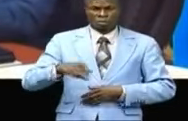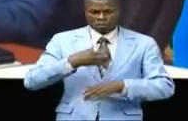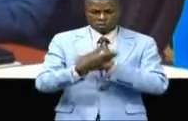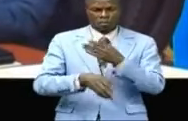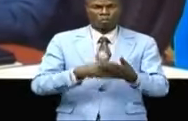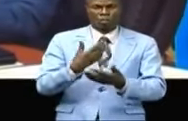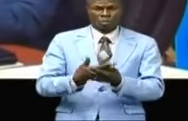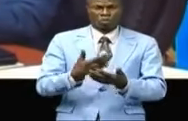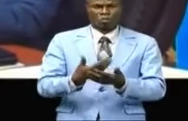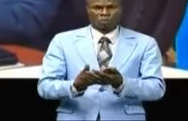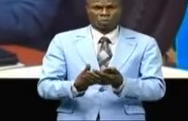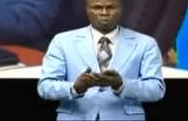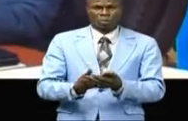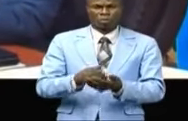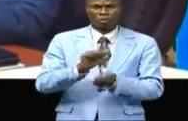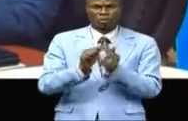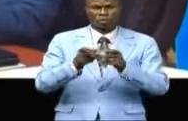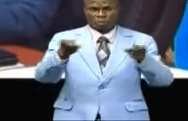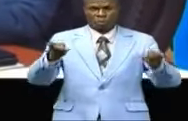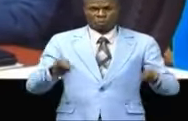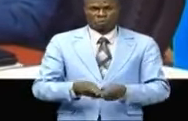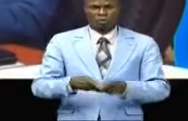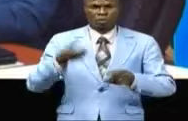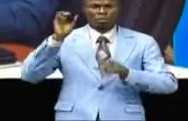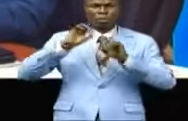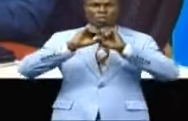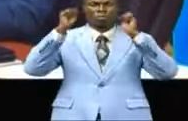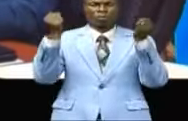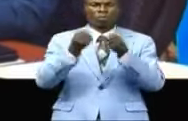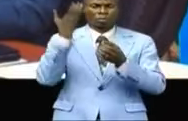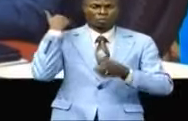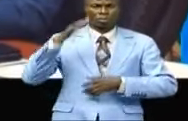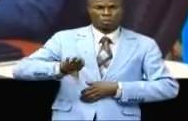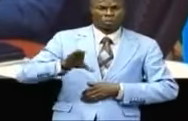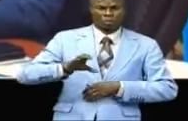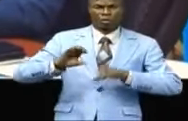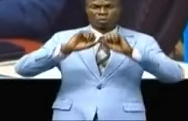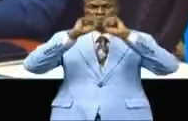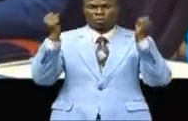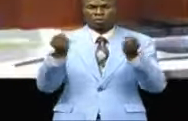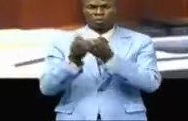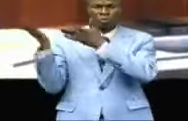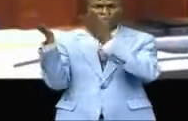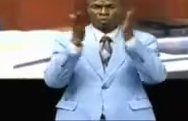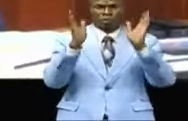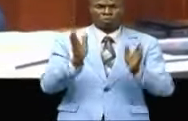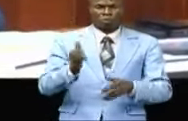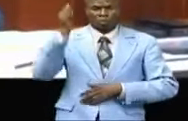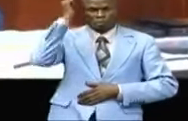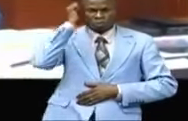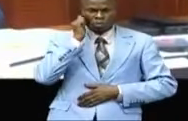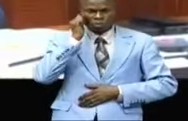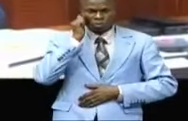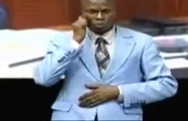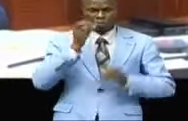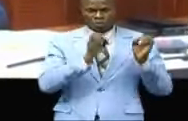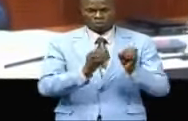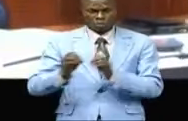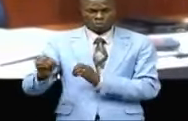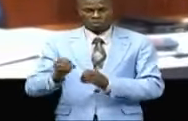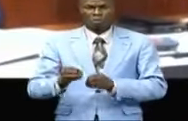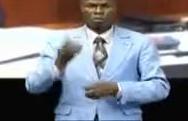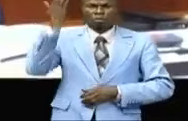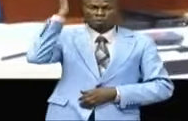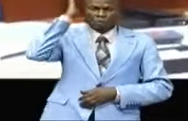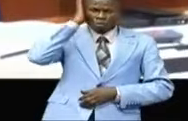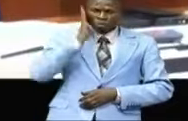d'accélérer les processus des cessions par la Régie des eaux, la Société commerciale de transport et ports, l'Organisation pour l'équipement des bananes à